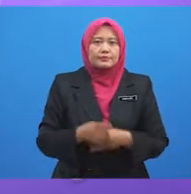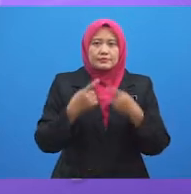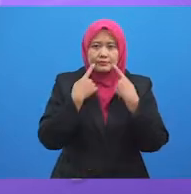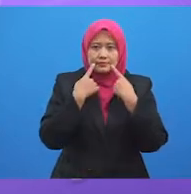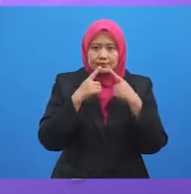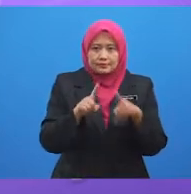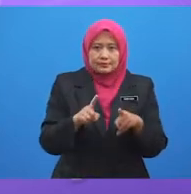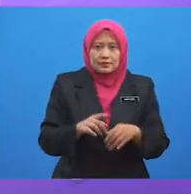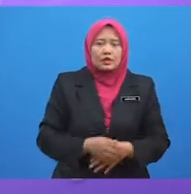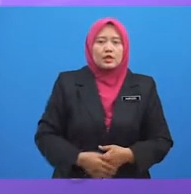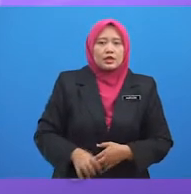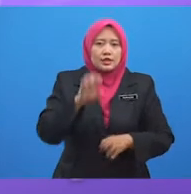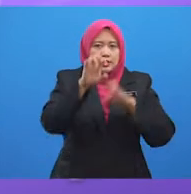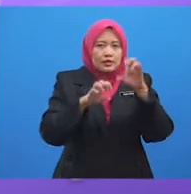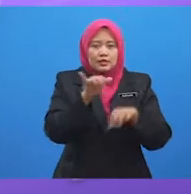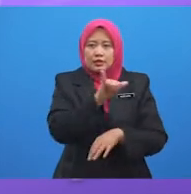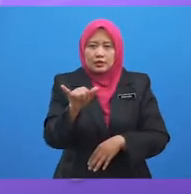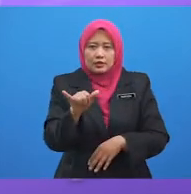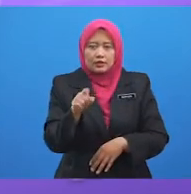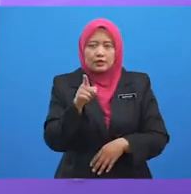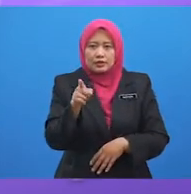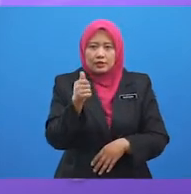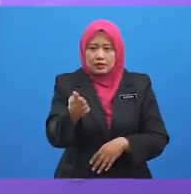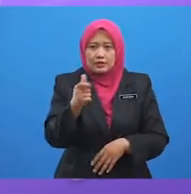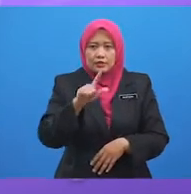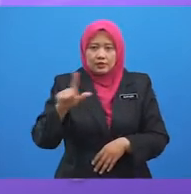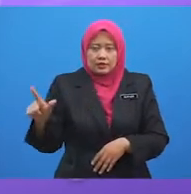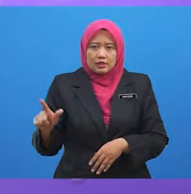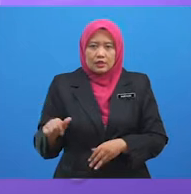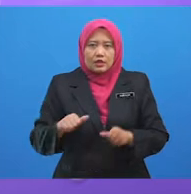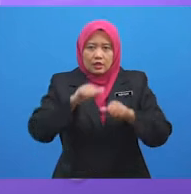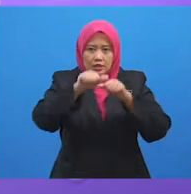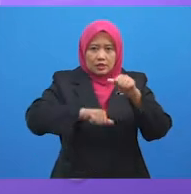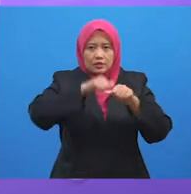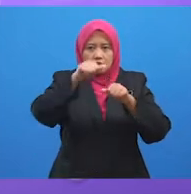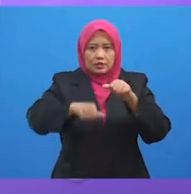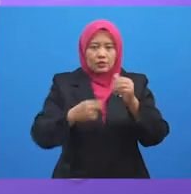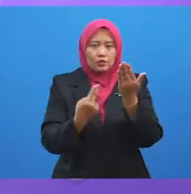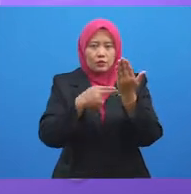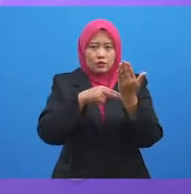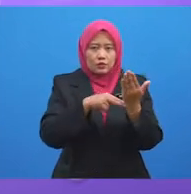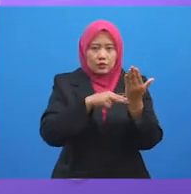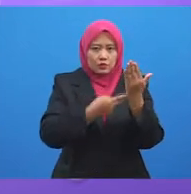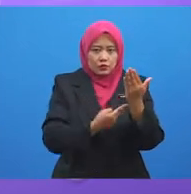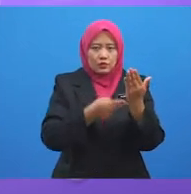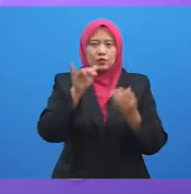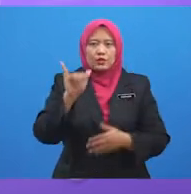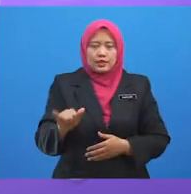Jawapannya, isotop ialah atom-atom bagi unsur yang